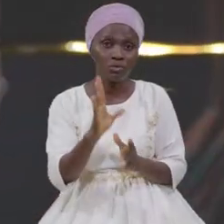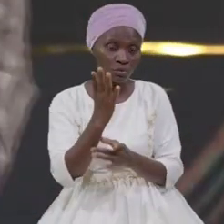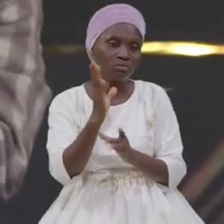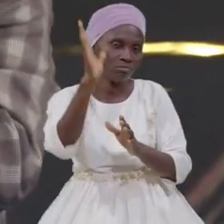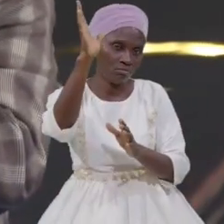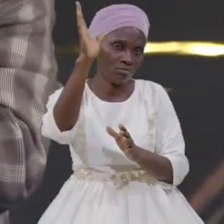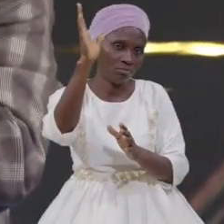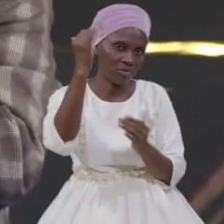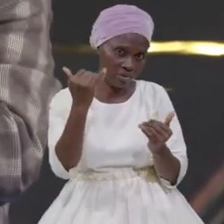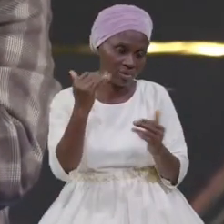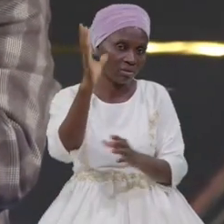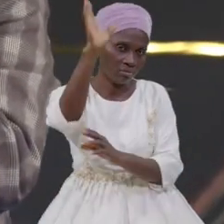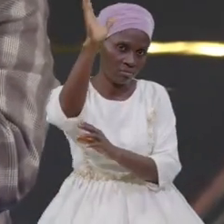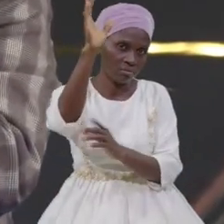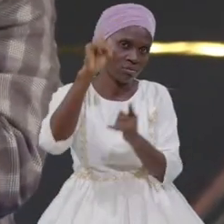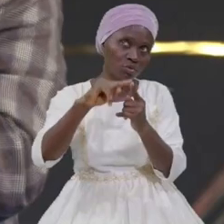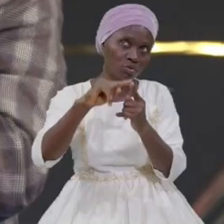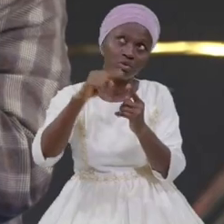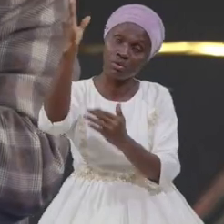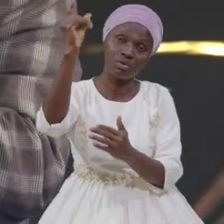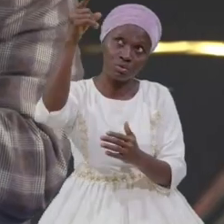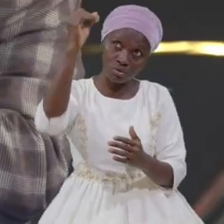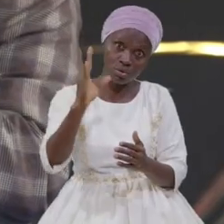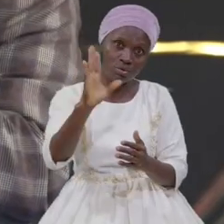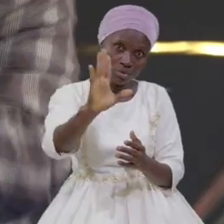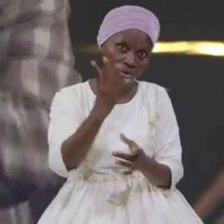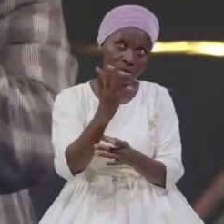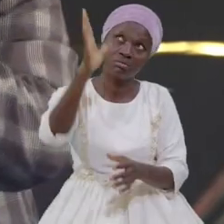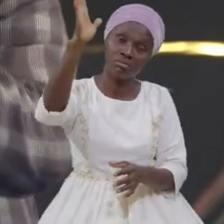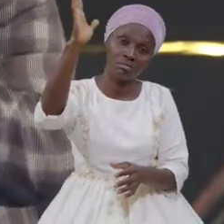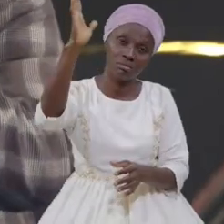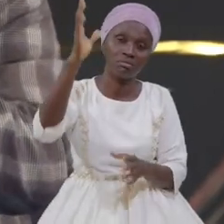la main, une nouvelle vie commence pour toi.